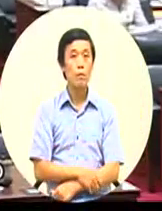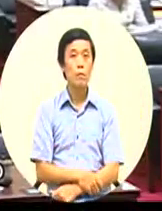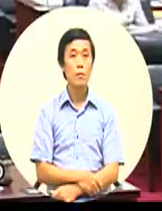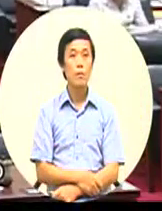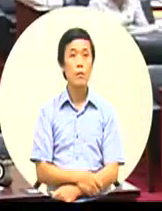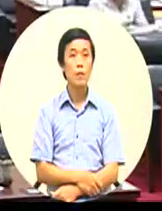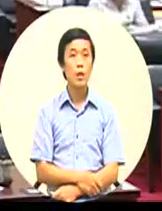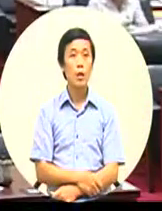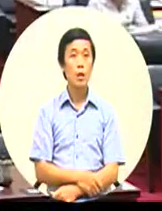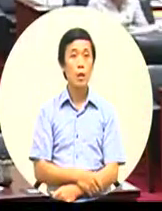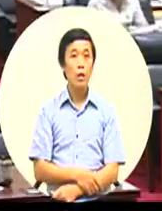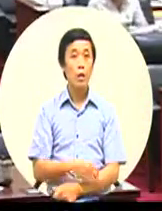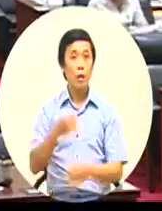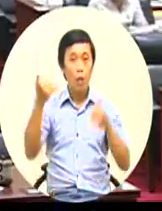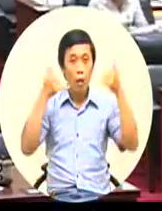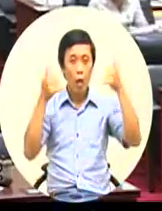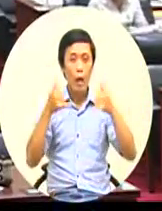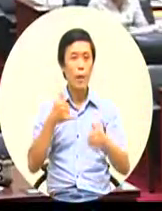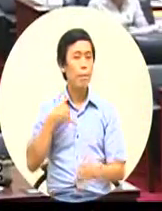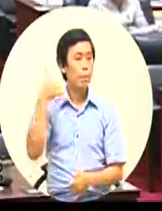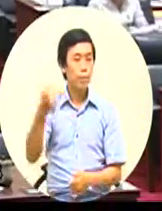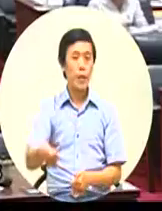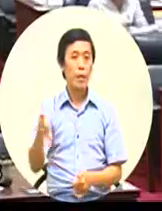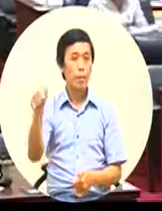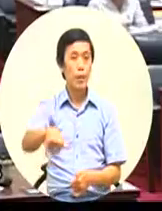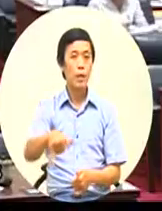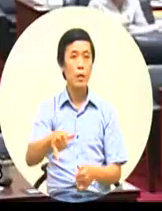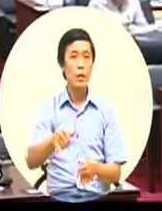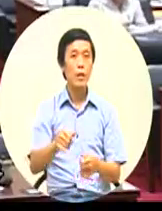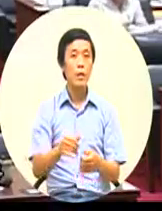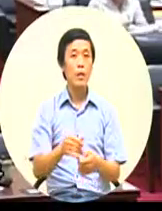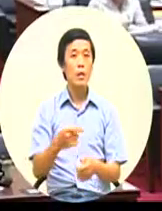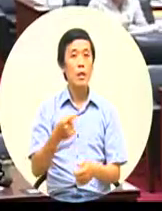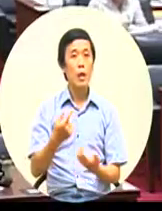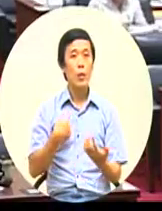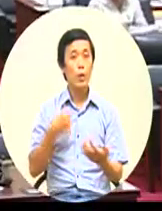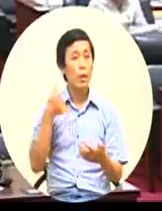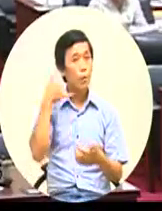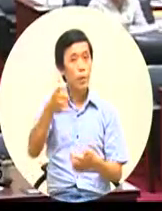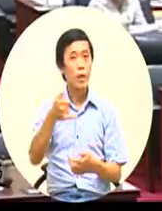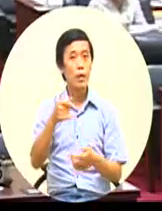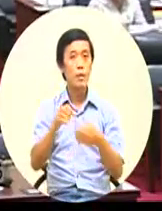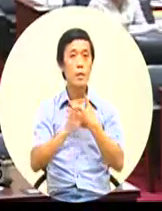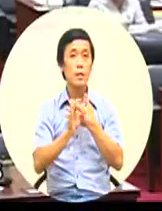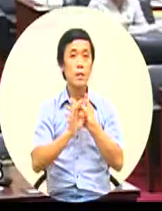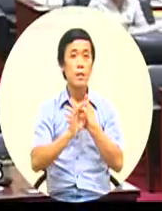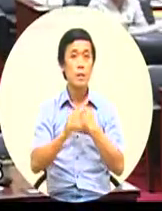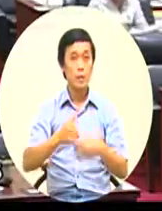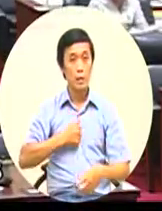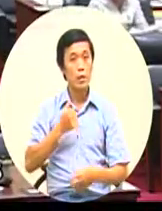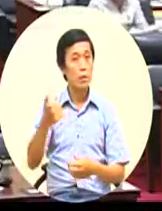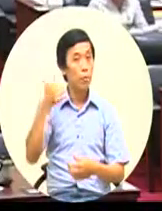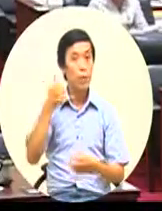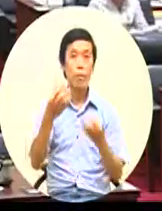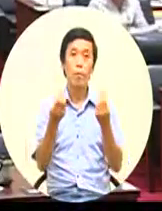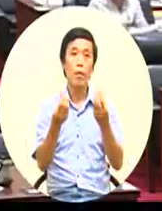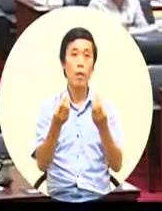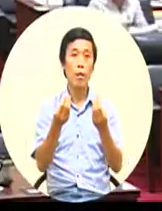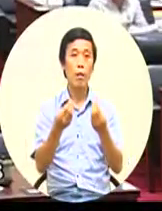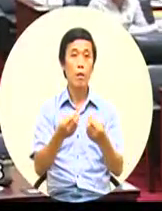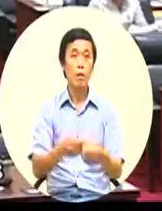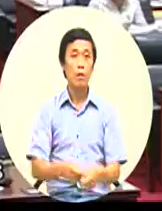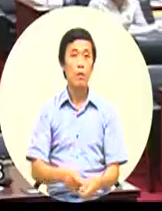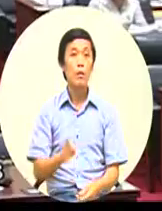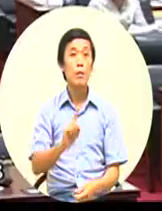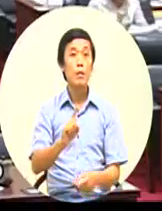啊，接甲吼，袂瘾接啦。吼、哦，外宿舍的本色甲卡我嘛呀，啊，真正无人甲我接电话呢。放台